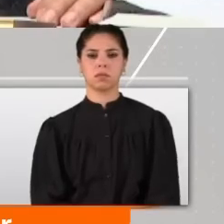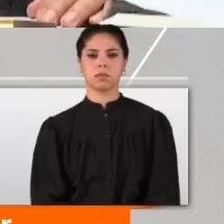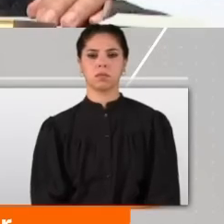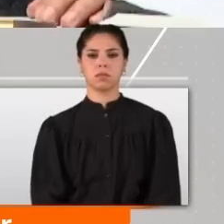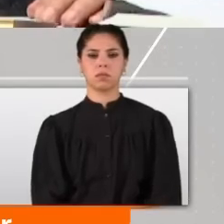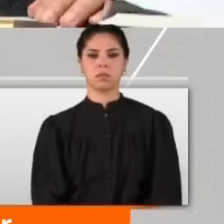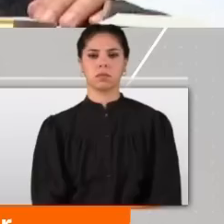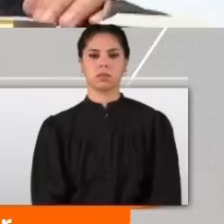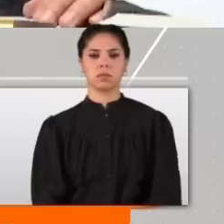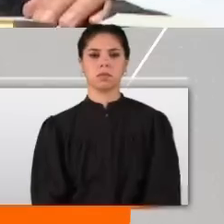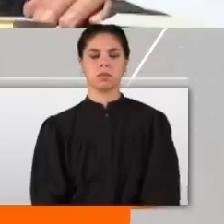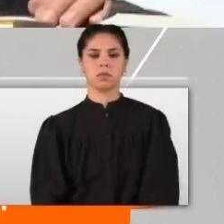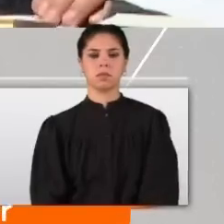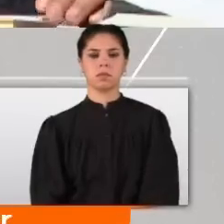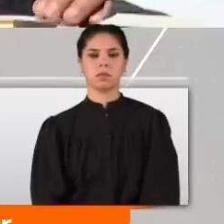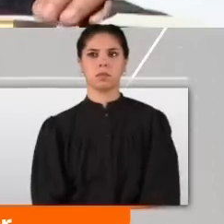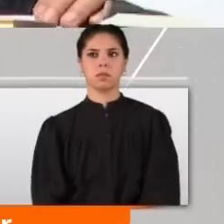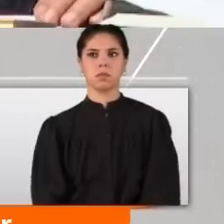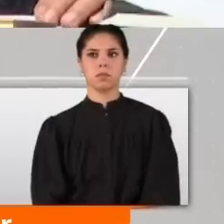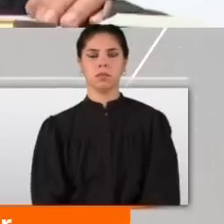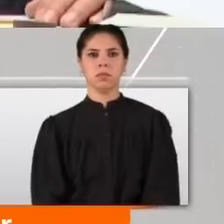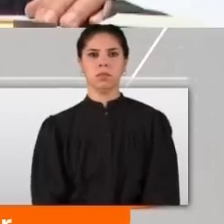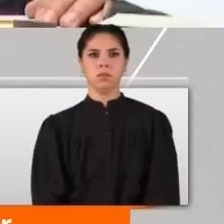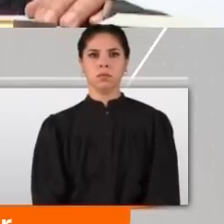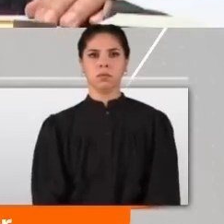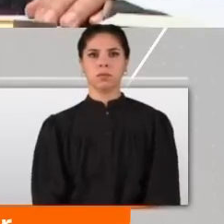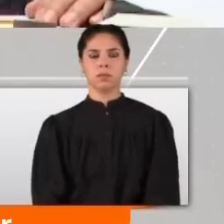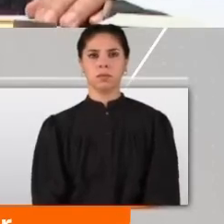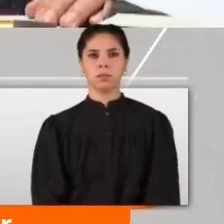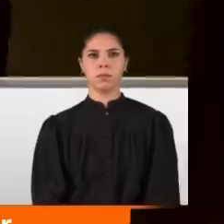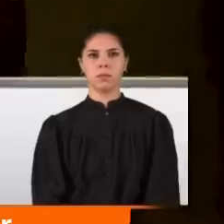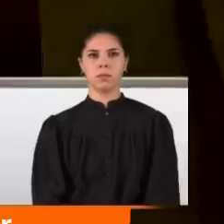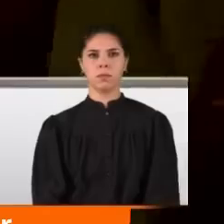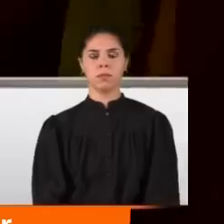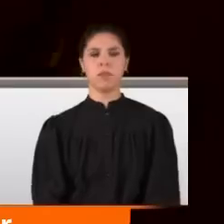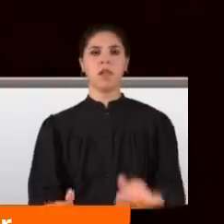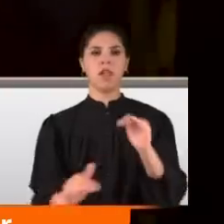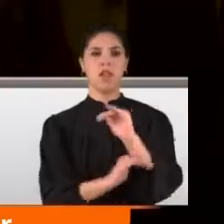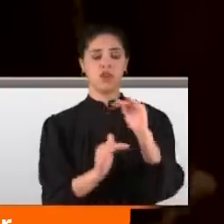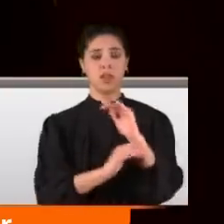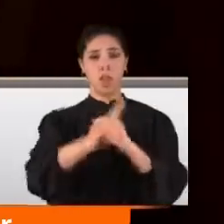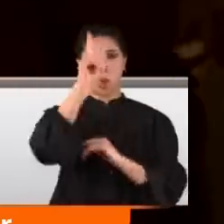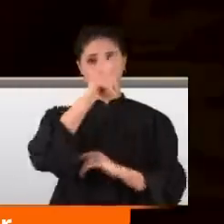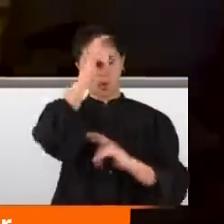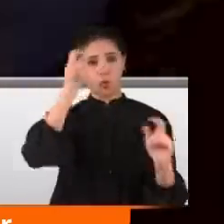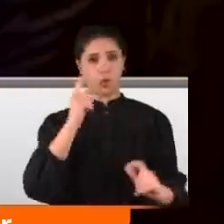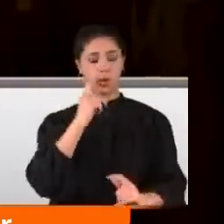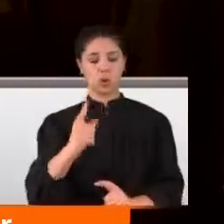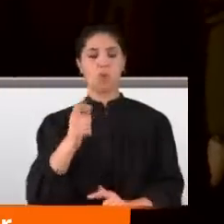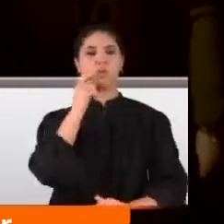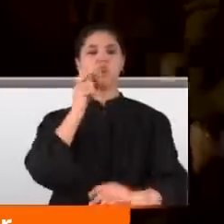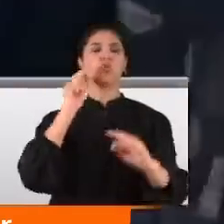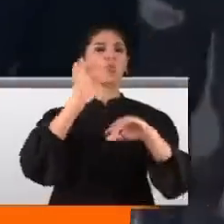göremezlikten gelmek, bunlara sessiz kalmak, bunlara tedbirsiz kalmak gerçekten kabul edilebilir bir şey değil. Yaşananlara başta Türkiye olmak üzere